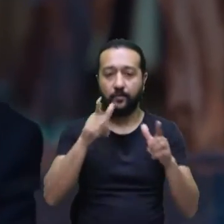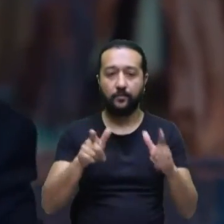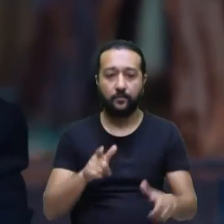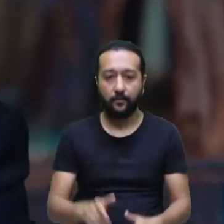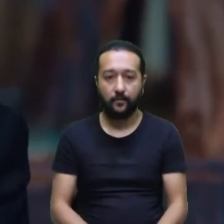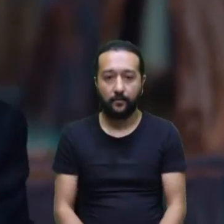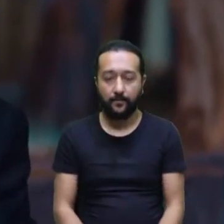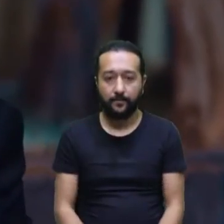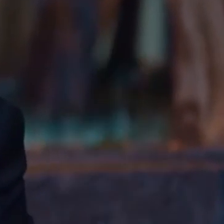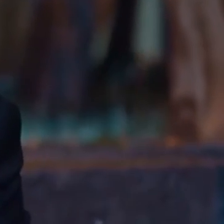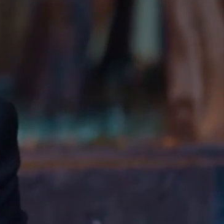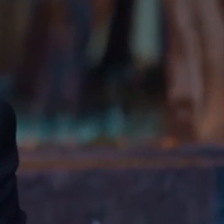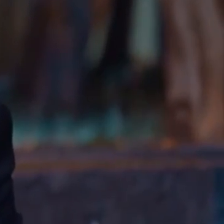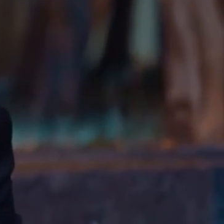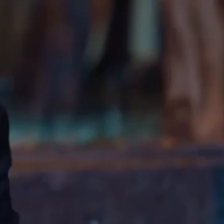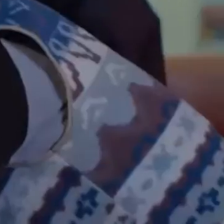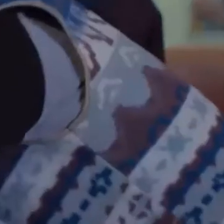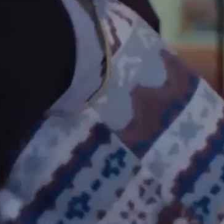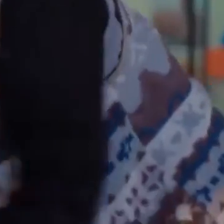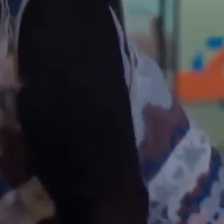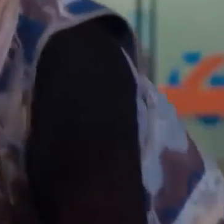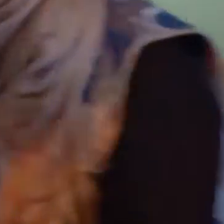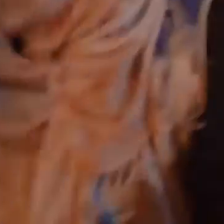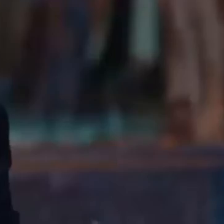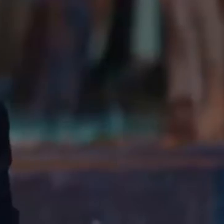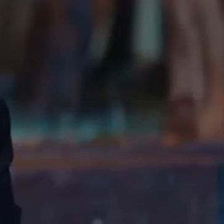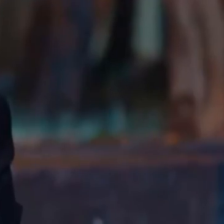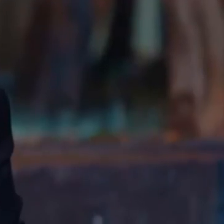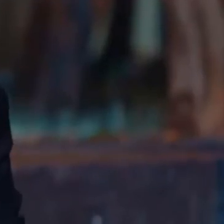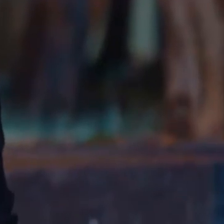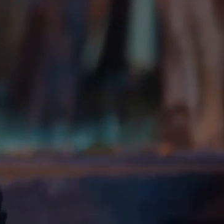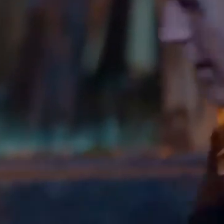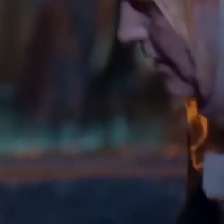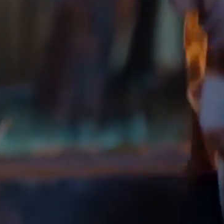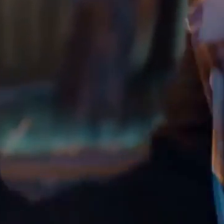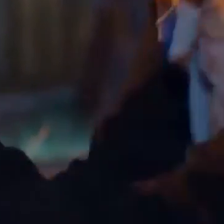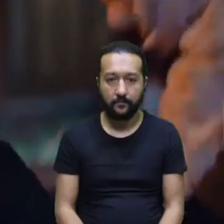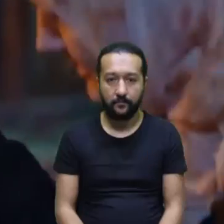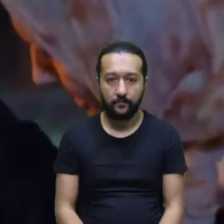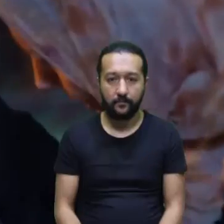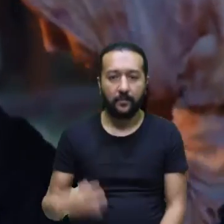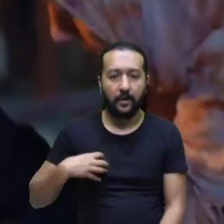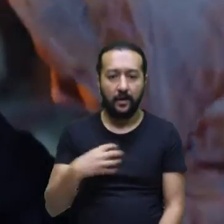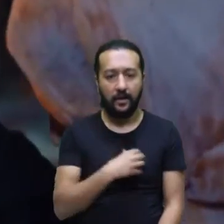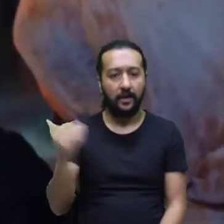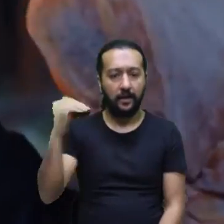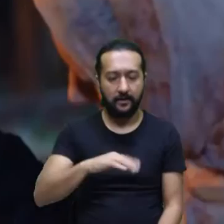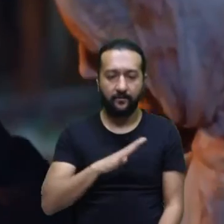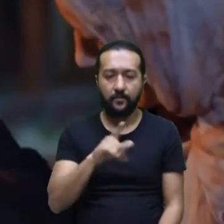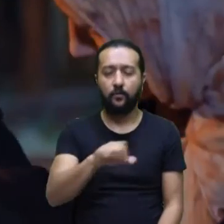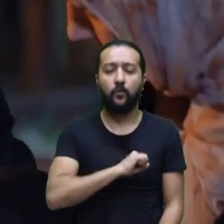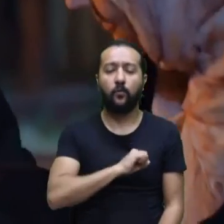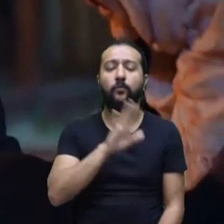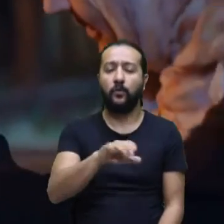Anne. Polat gevşeyip sıkıca göğsüne yasladı başını. Yanda toplaşanlardan bir kadın geldi. Aman gelecek yavrum,